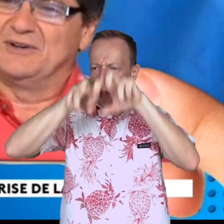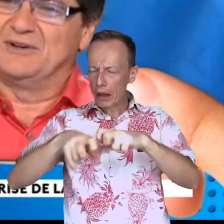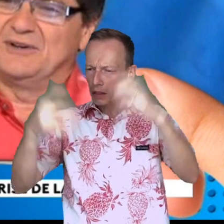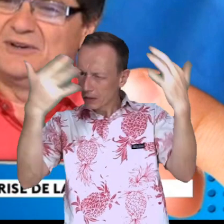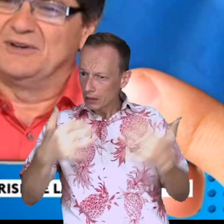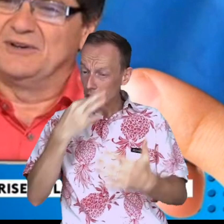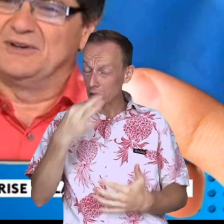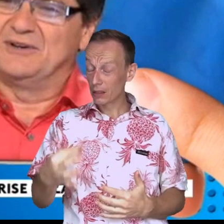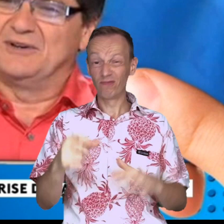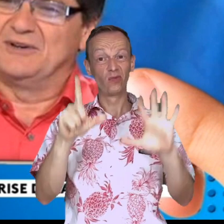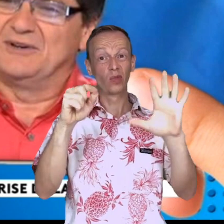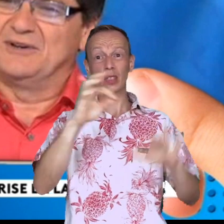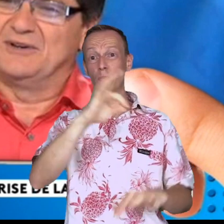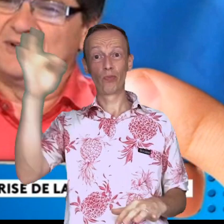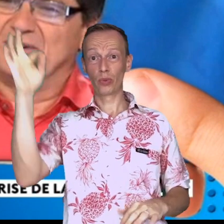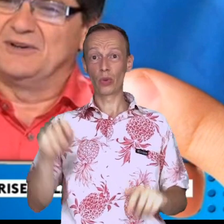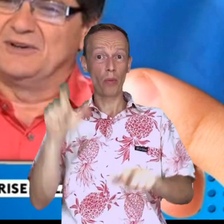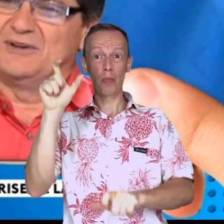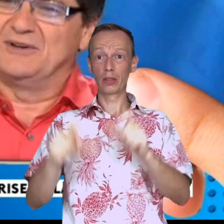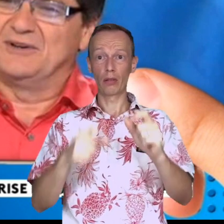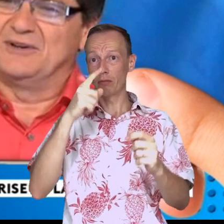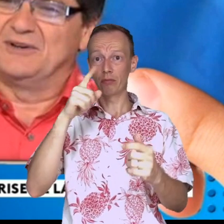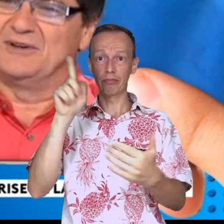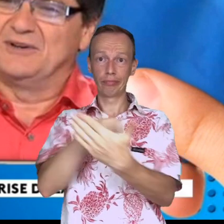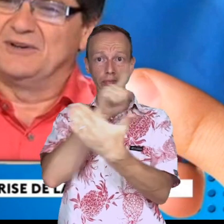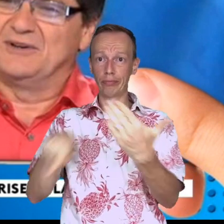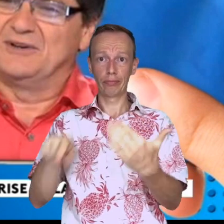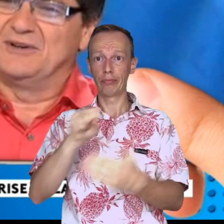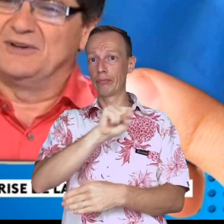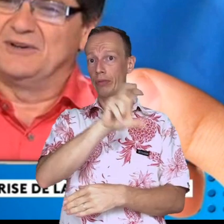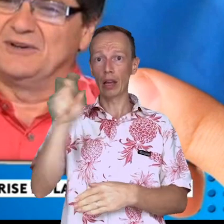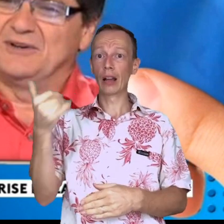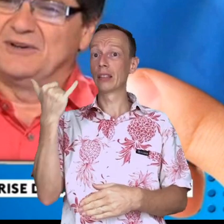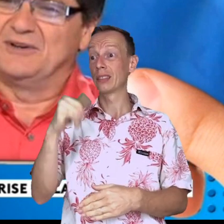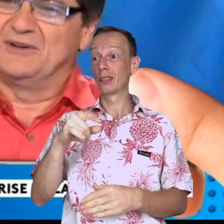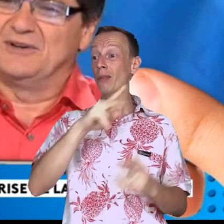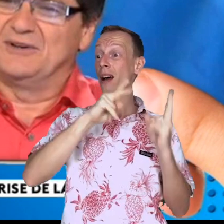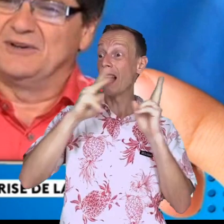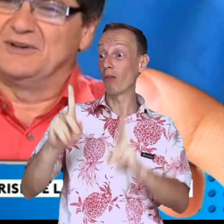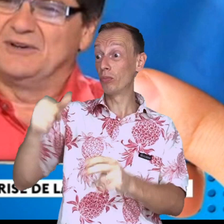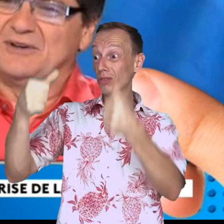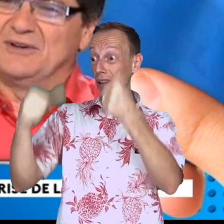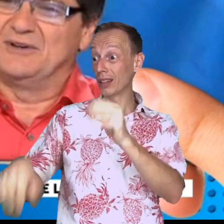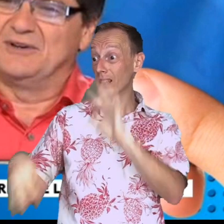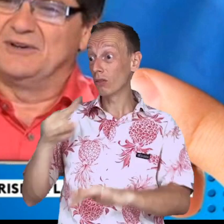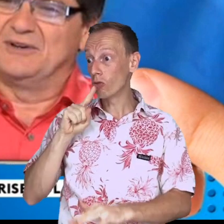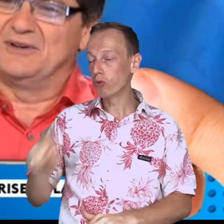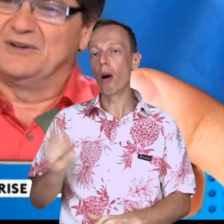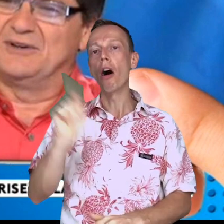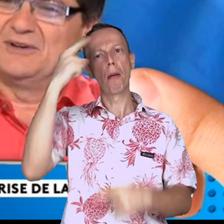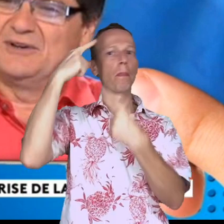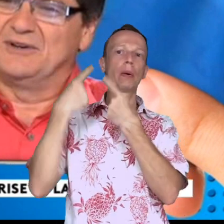que pour nous, c'est très simple. Si on remet une quatorzaine, dans ces cas-là, je pense que 2 avions seront mis au sol et on fera un